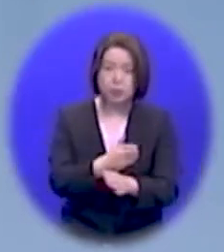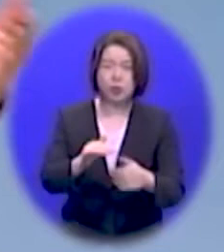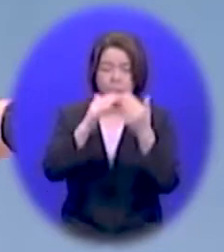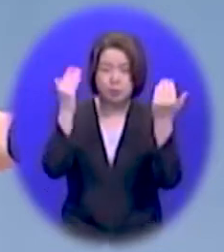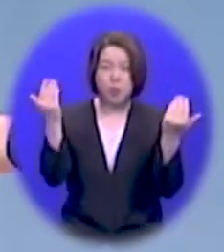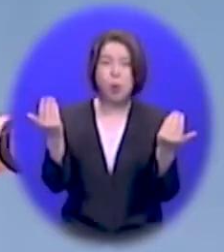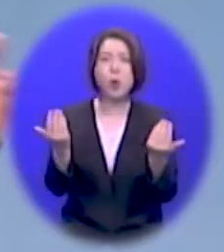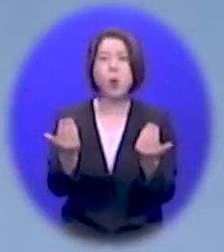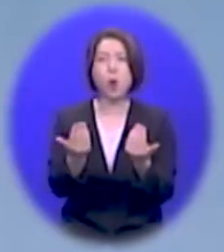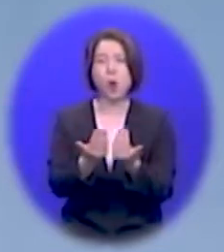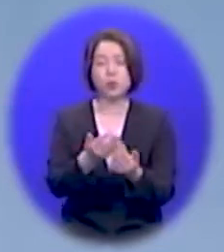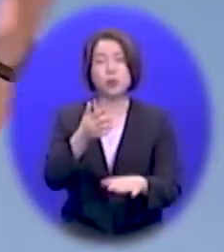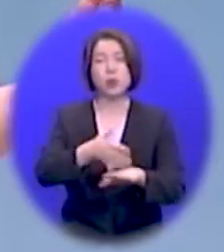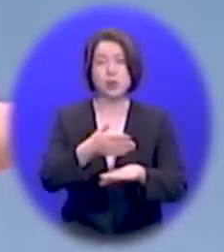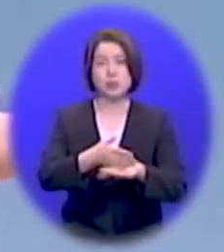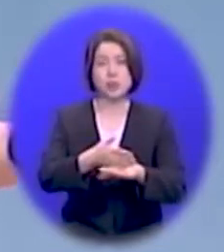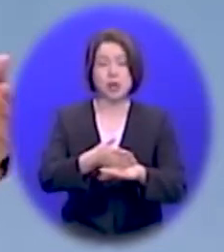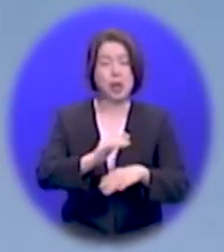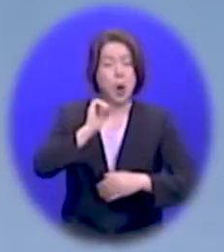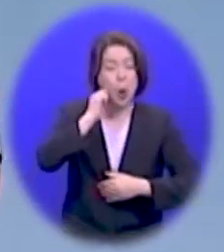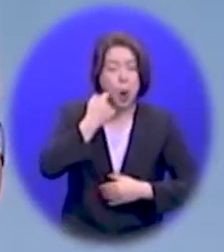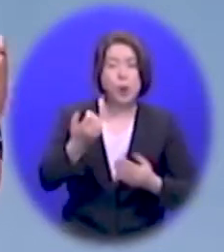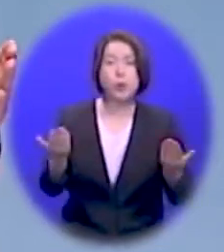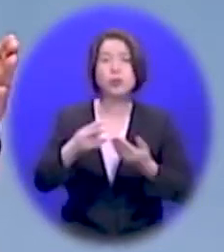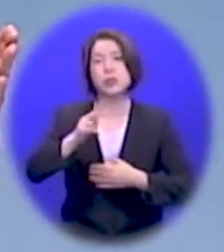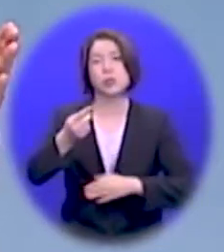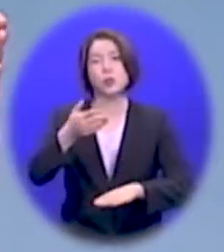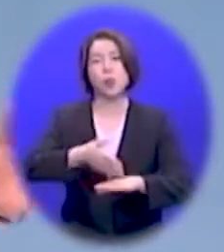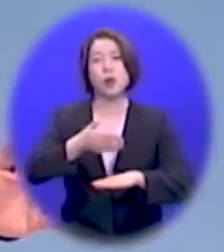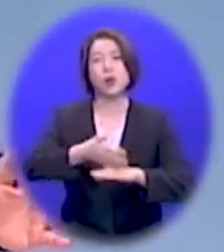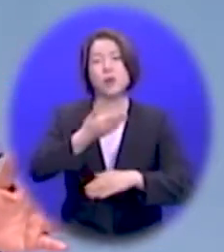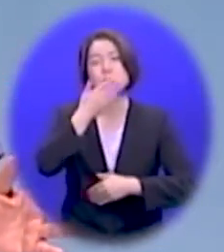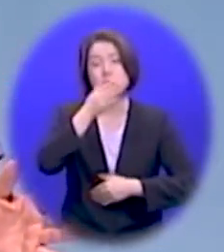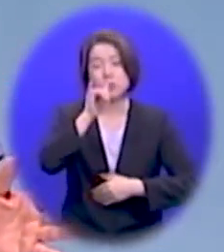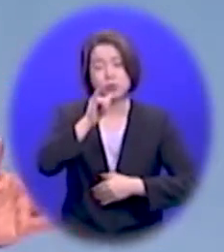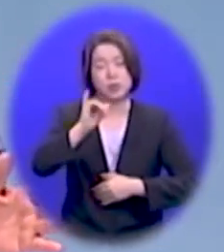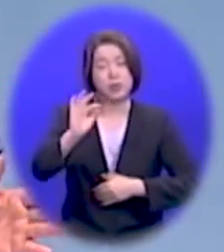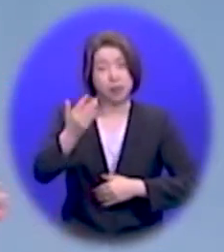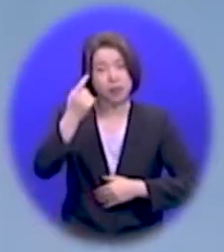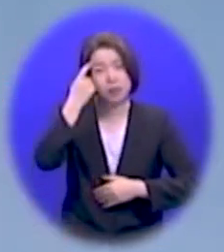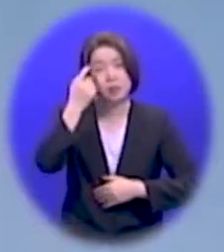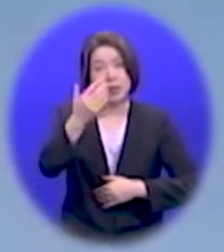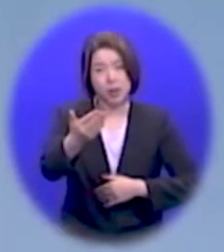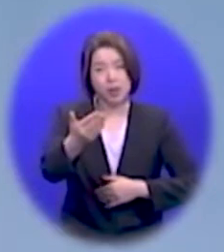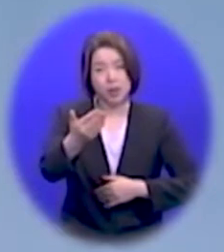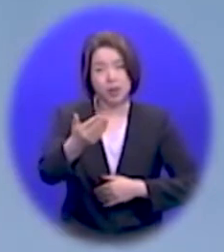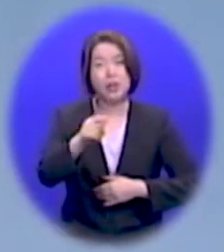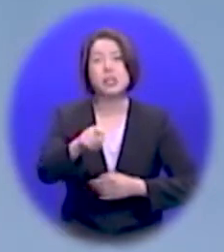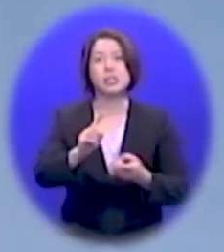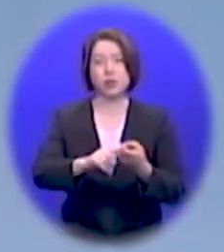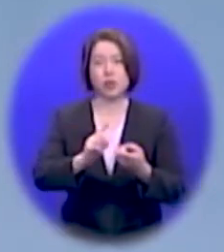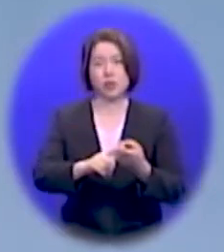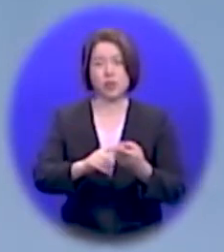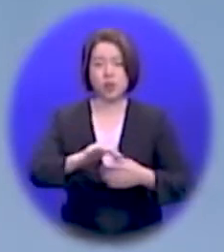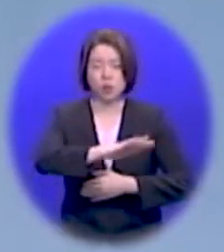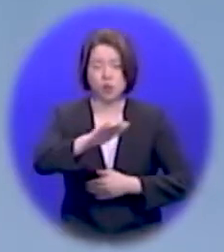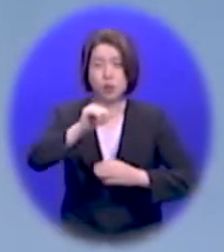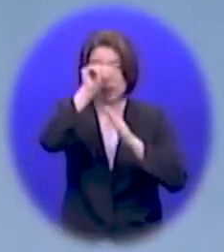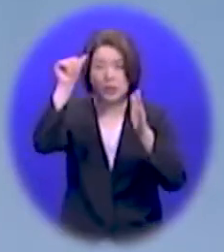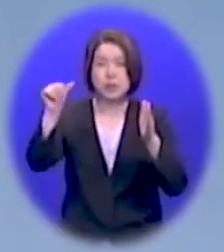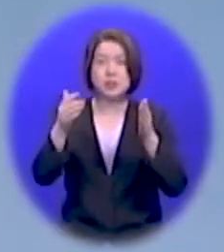시험 되는 일 조차 어려운 일 조차 감사할 수 있게 됐느냐 하는데 우리의 인생이